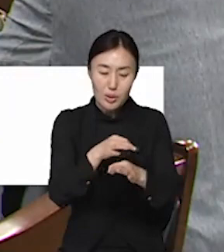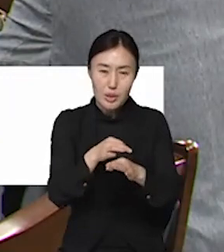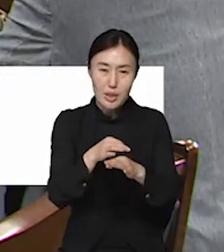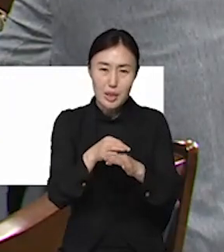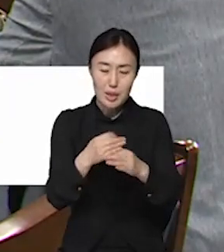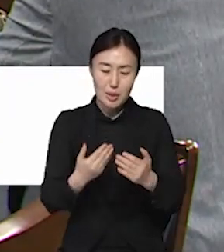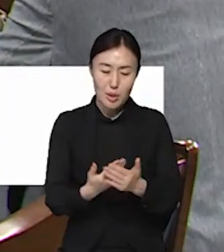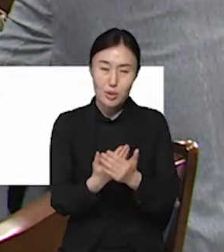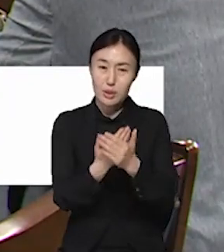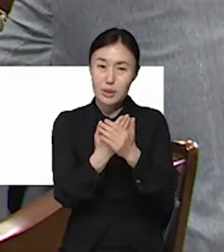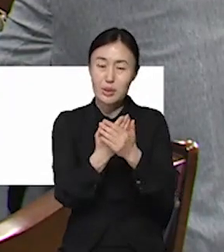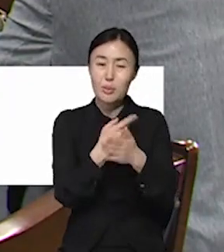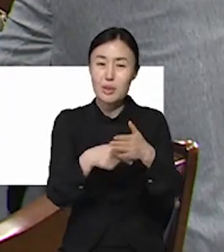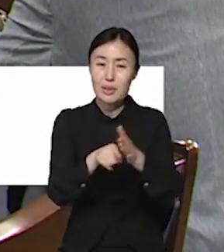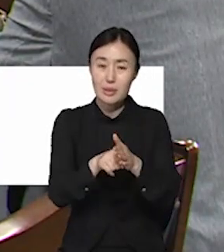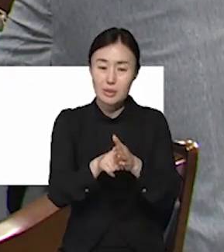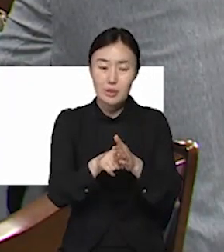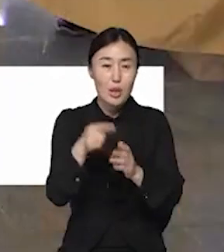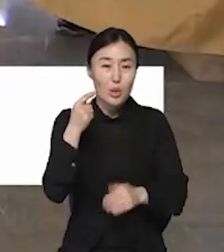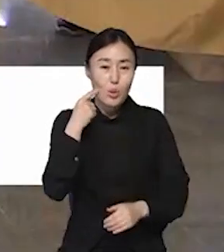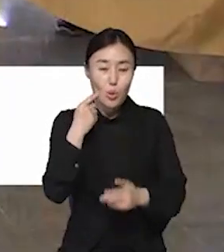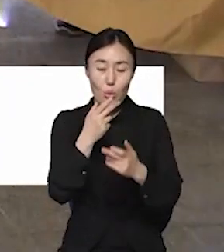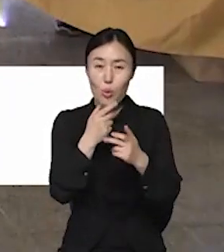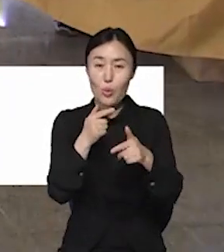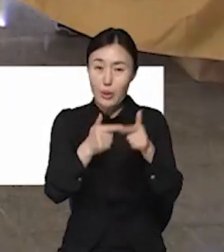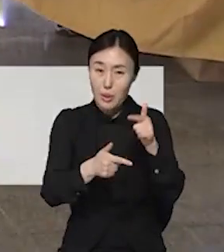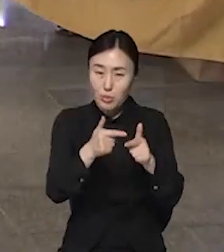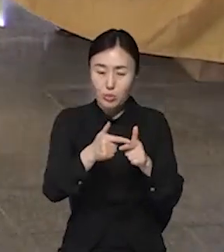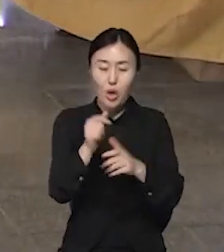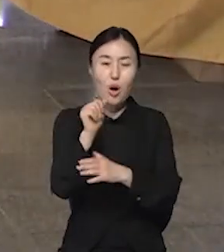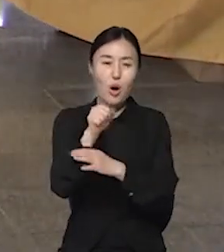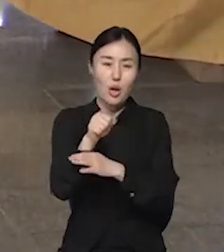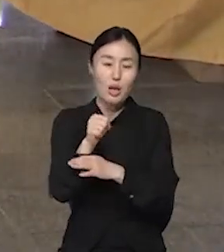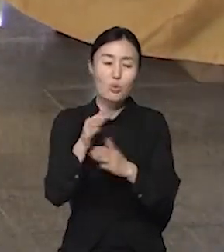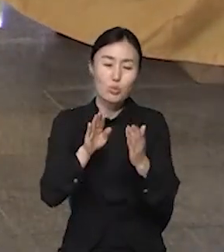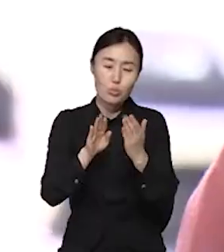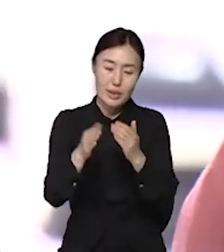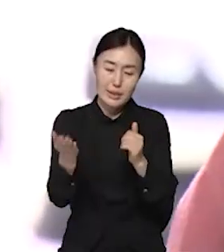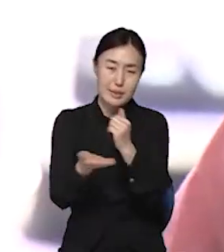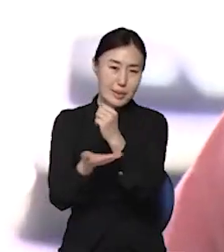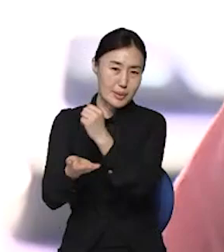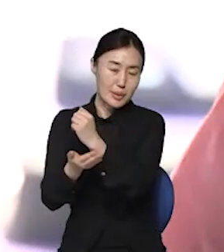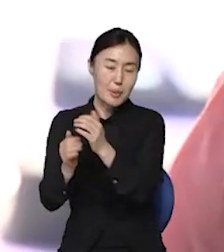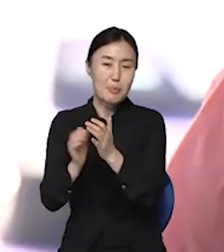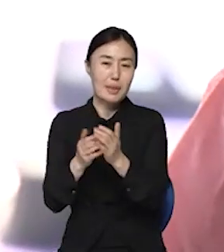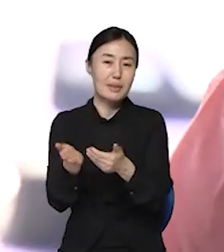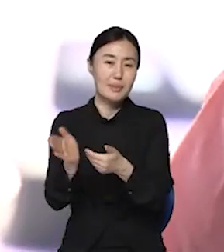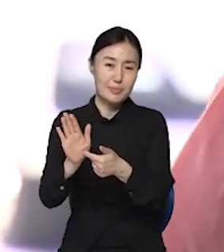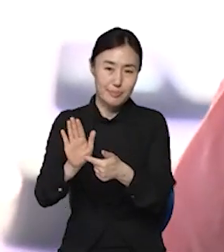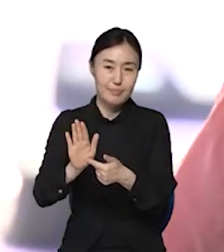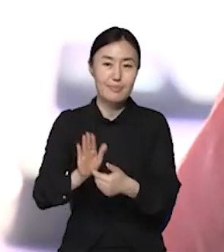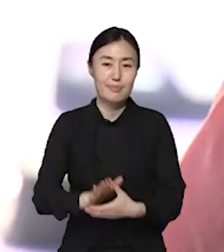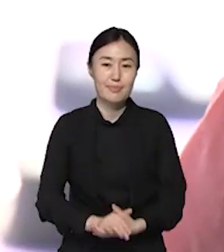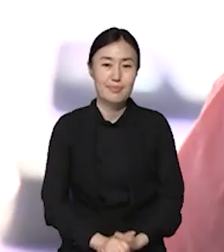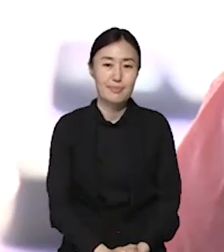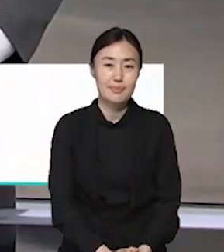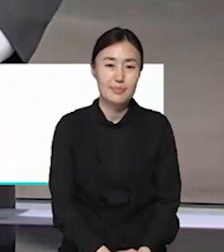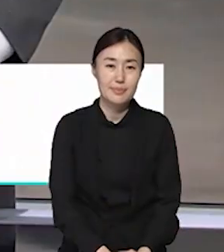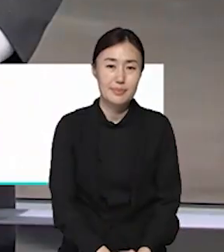위한 사업이고 소나무 16,000여 그루 벌채도 허가를 받은 정상적인 벌목이라고 강조했습니다.